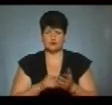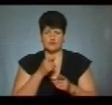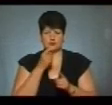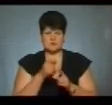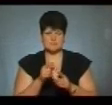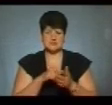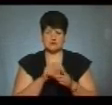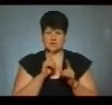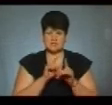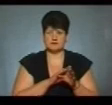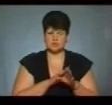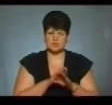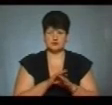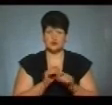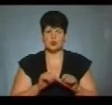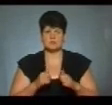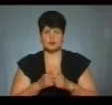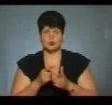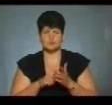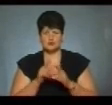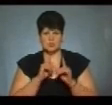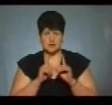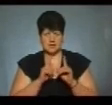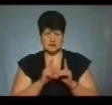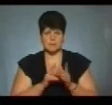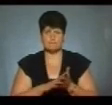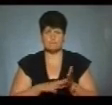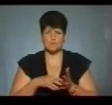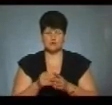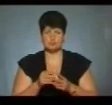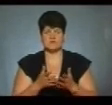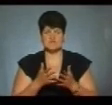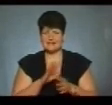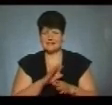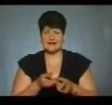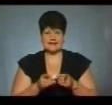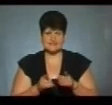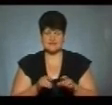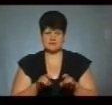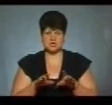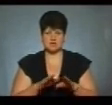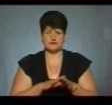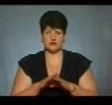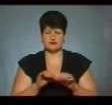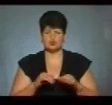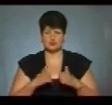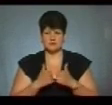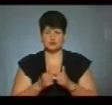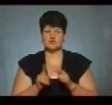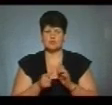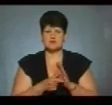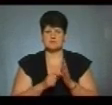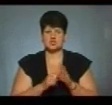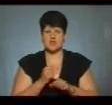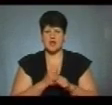ради і виконавчого комітету Тернопільської міськради, позов про визнання недійсним рішення виконавчого комітету за 2007 рік, що приміщення